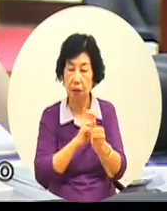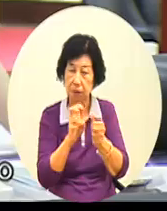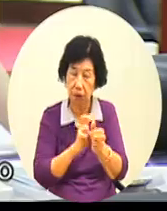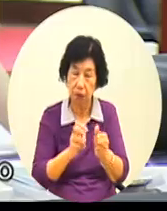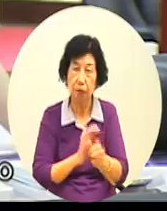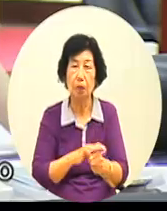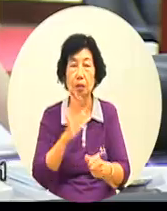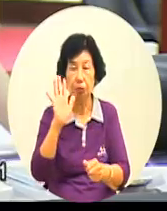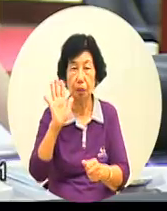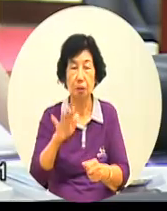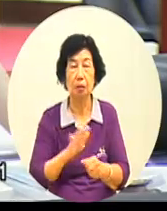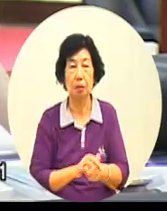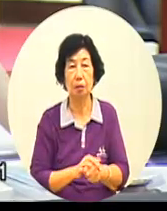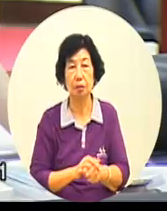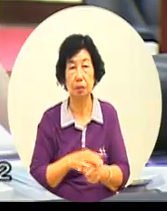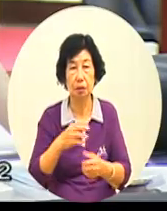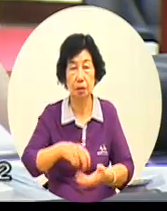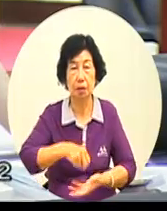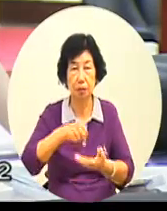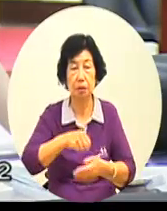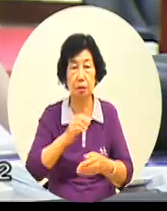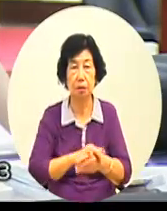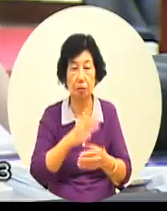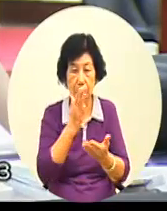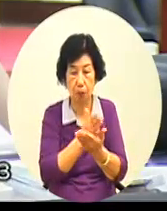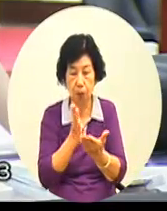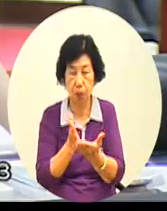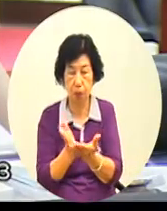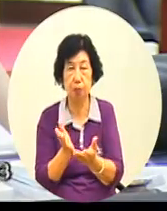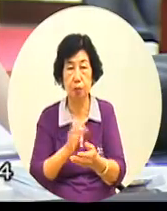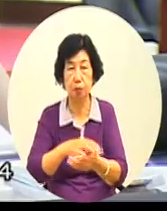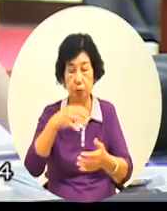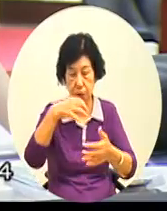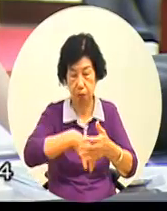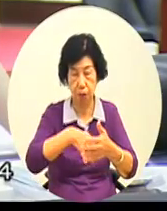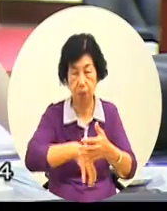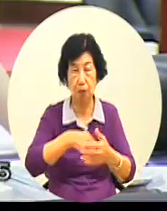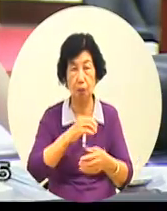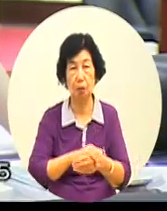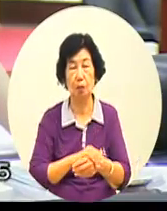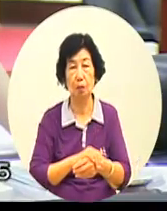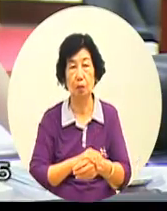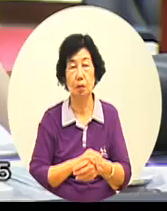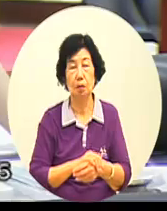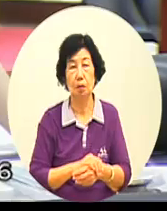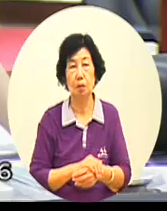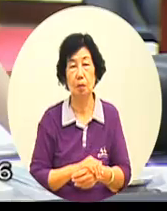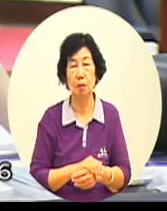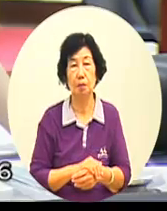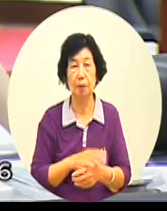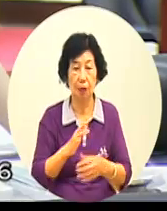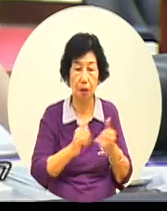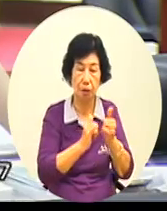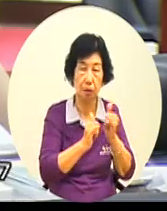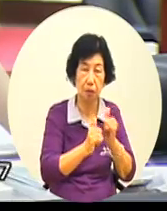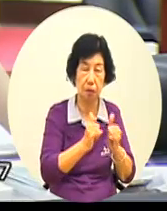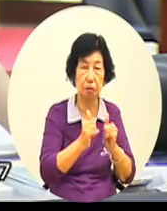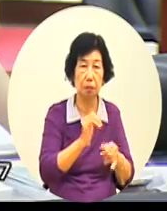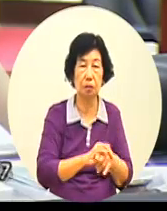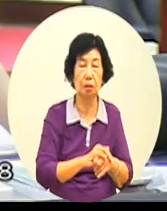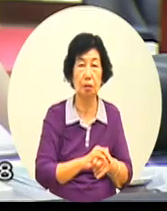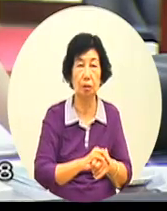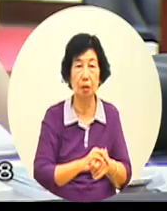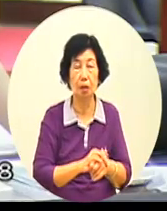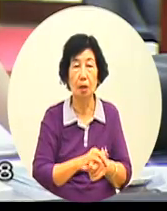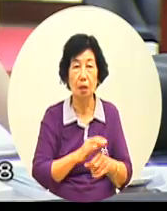到的有些单身的类别的人里头，他们其实很容易在社会上会变成